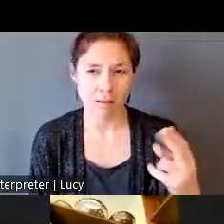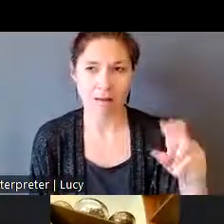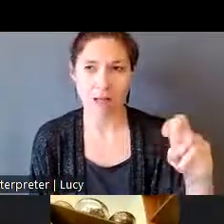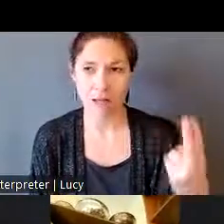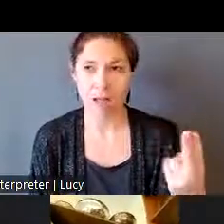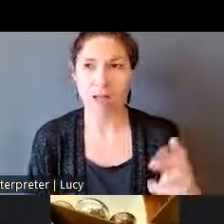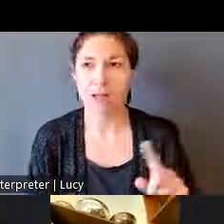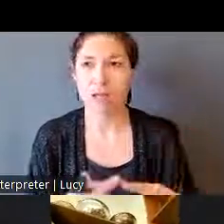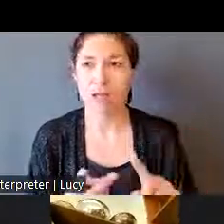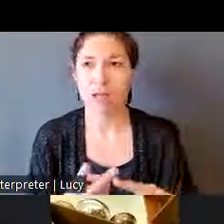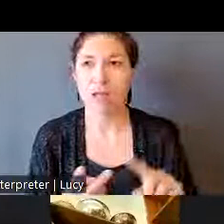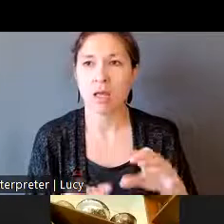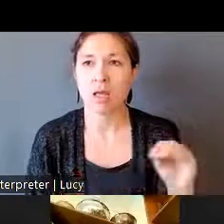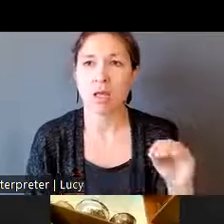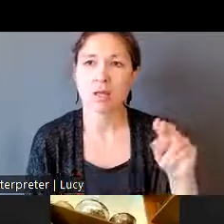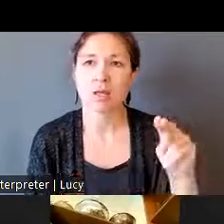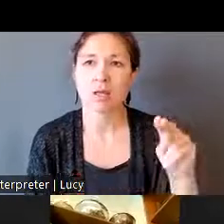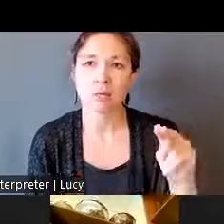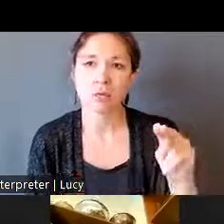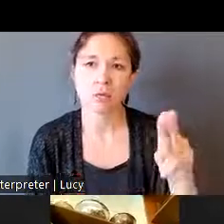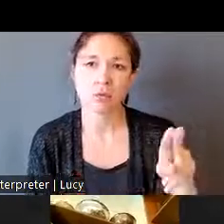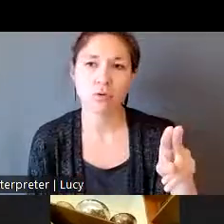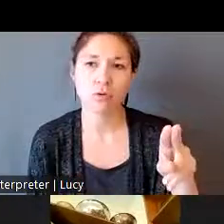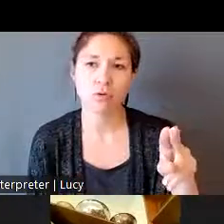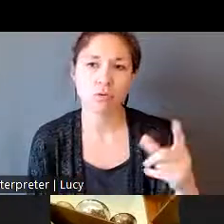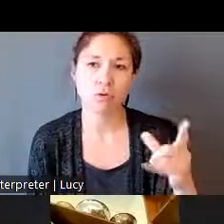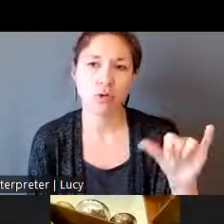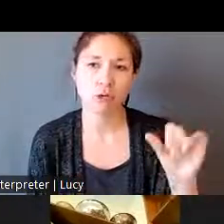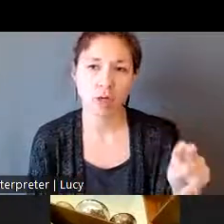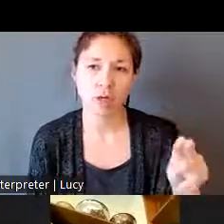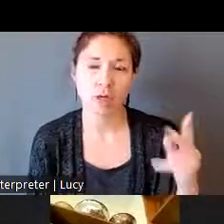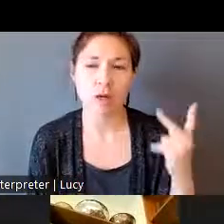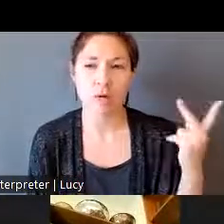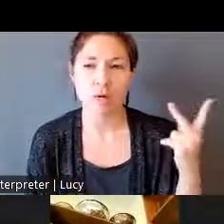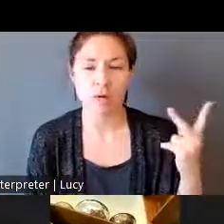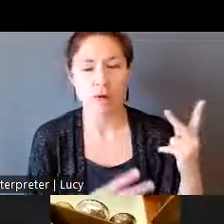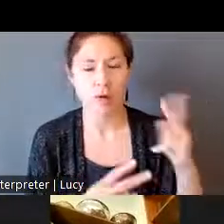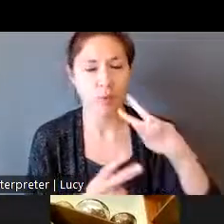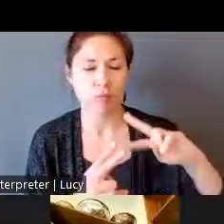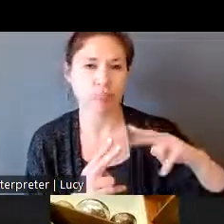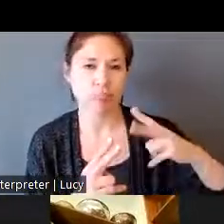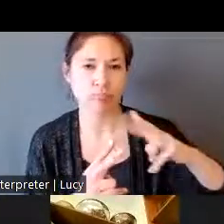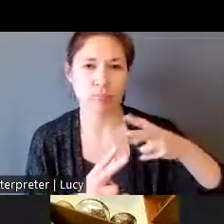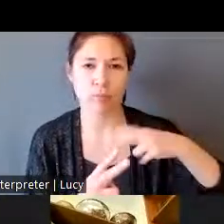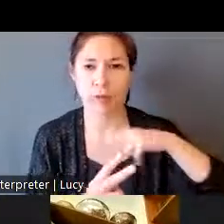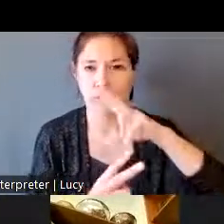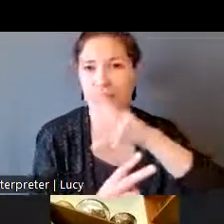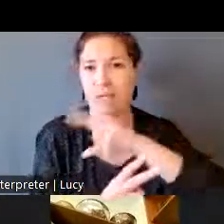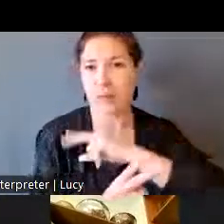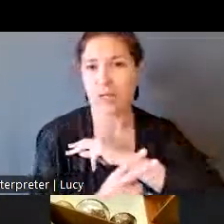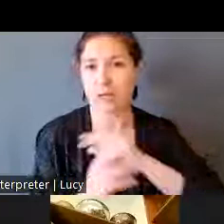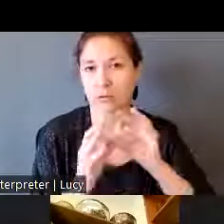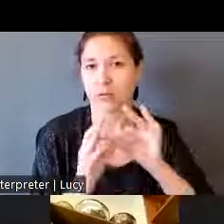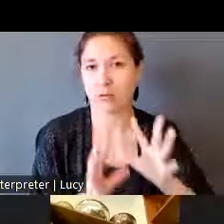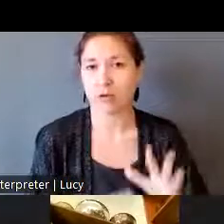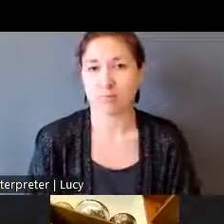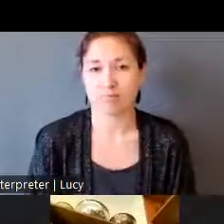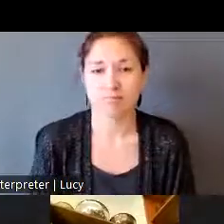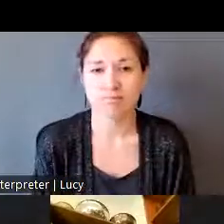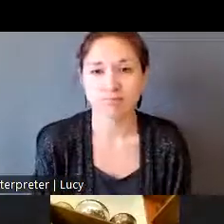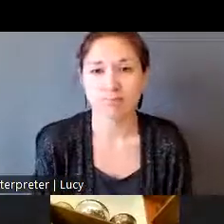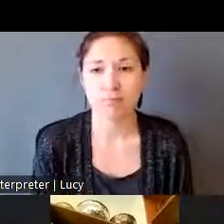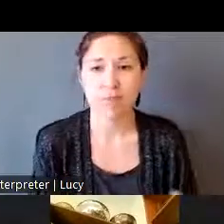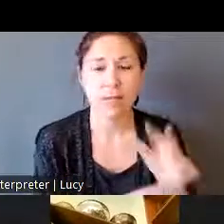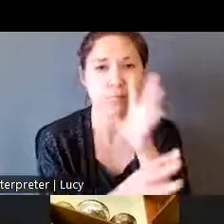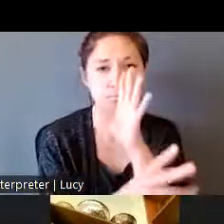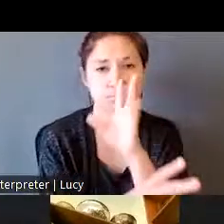be switching off and forth. Cho cộng đồng người Việt, tôi tên là Mỹ Hạnh và cô Duyên Chiều